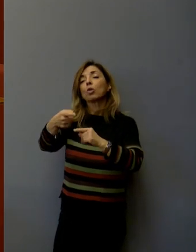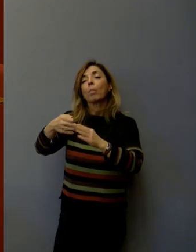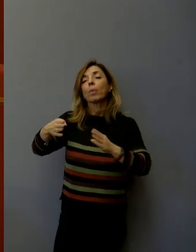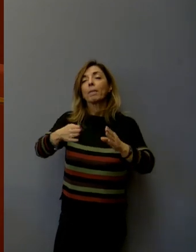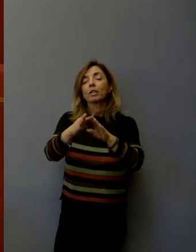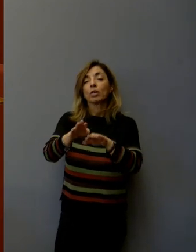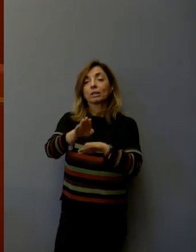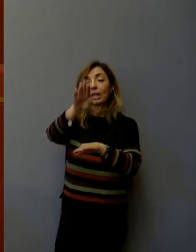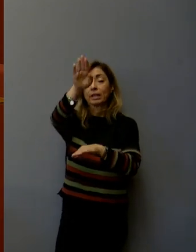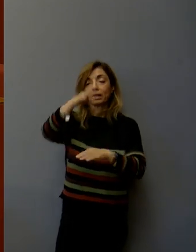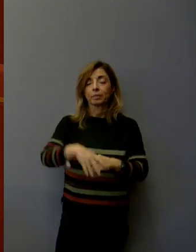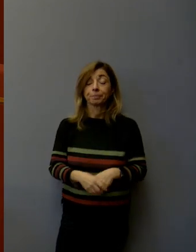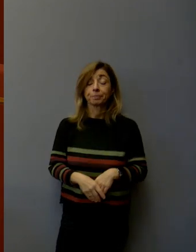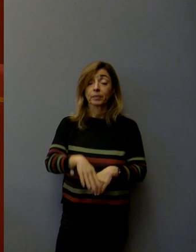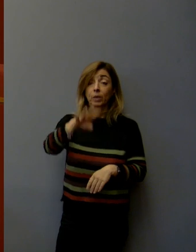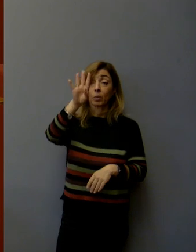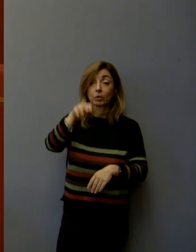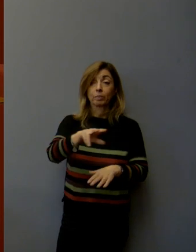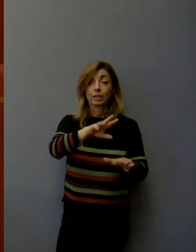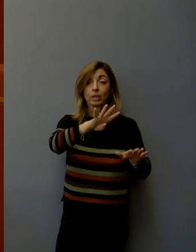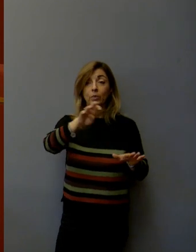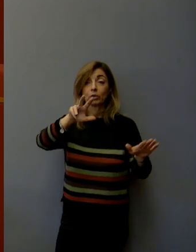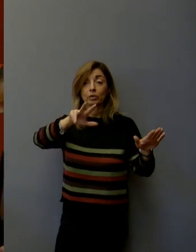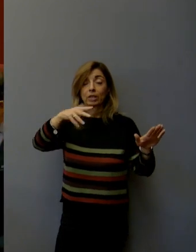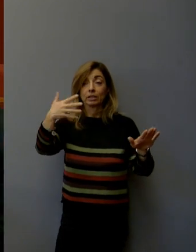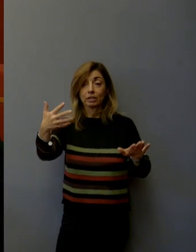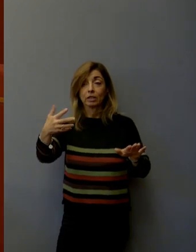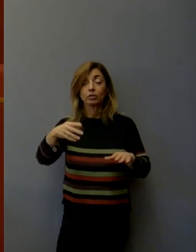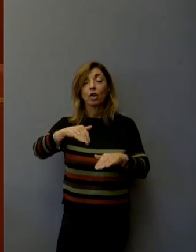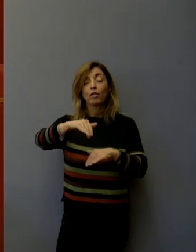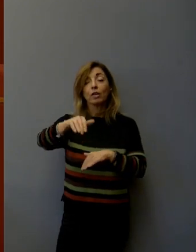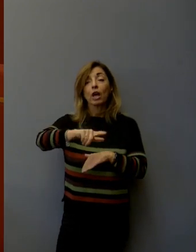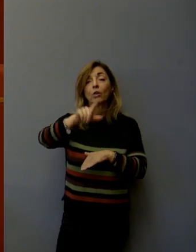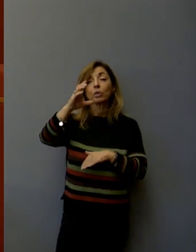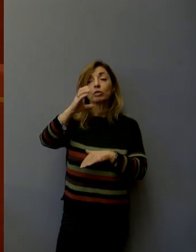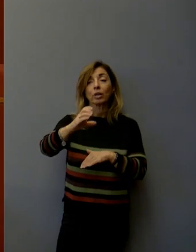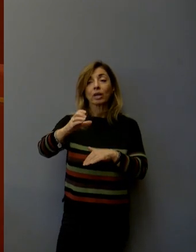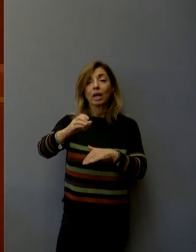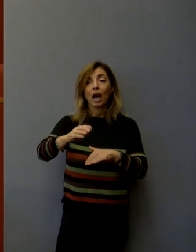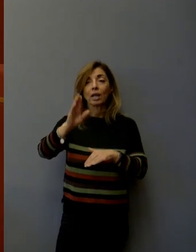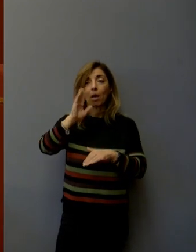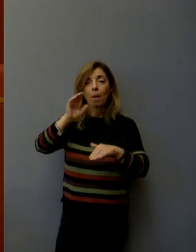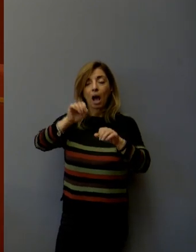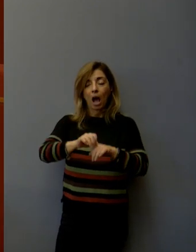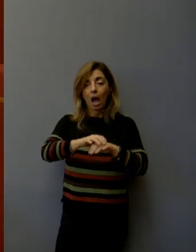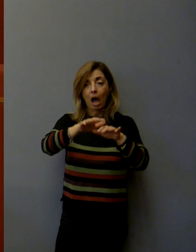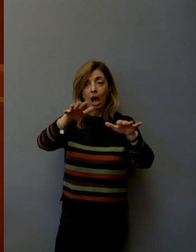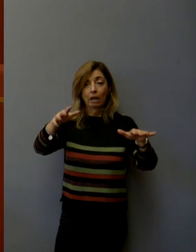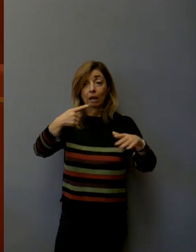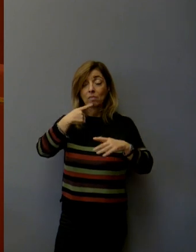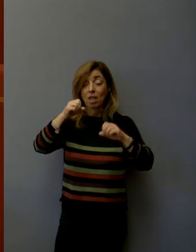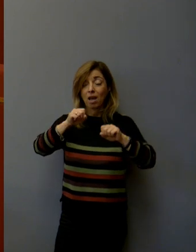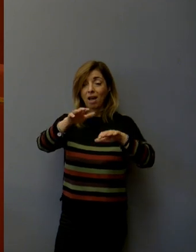Salita 4.485 allagamenti in via Luigi Canepa quartiere distrutto in Val Bisagno gli abitanti di via Luigi Canepa dal